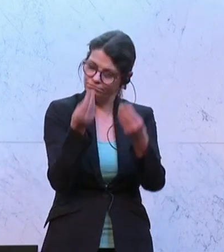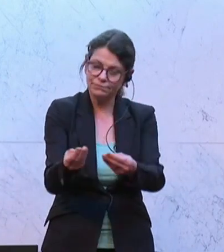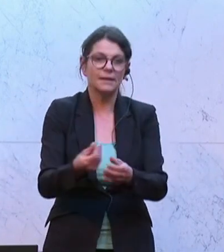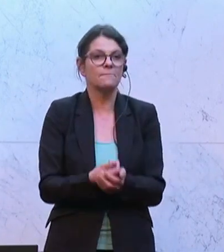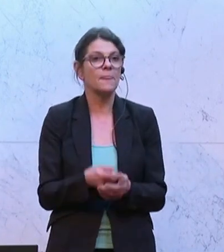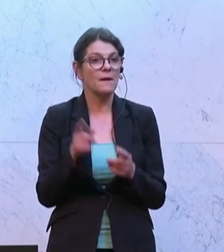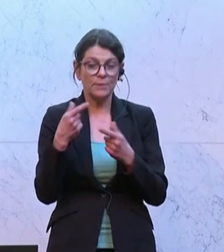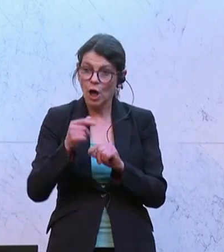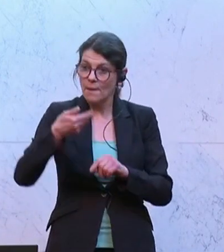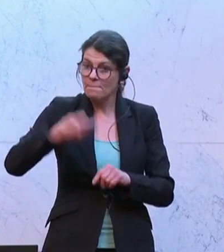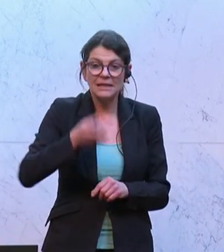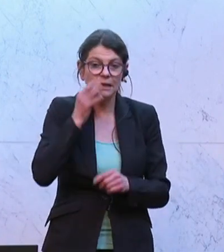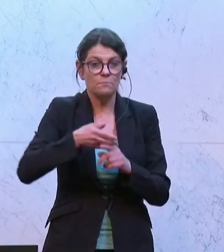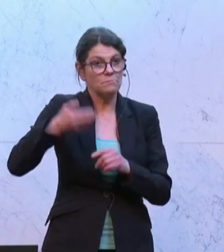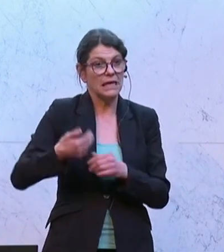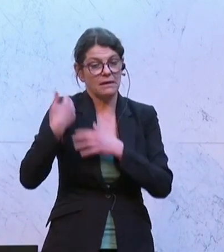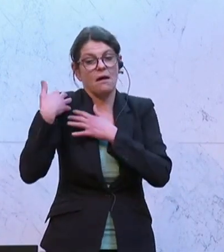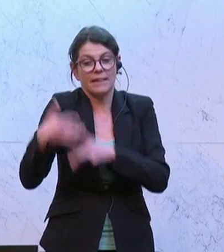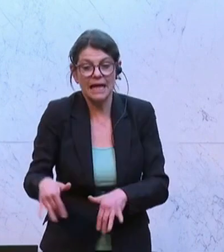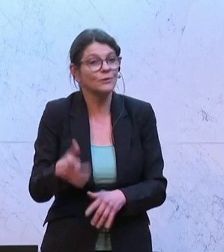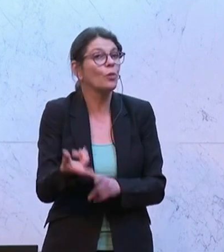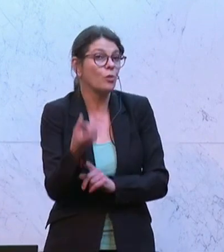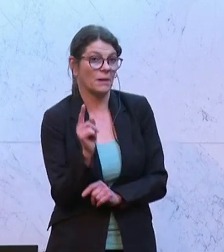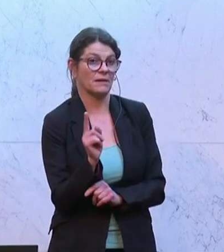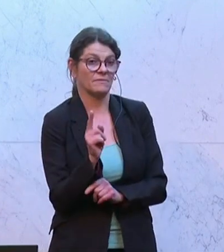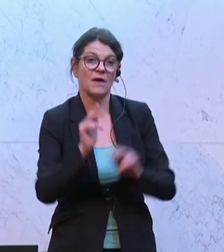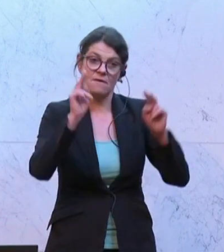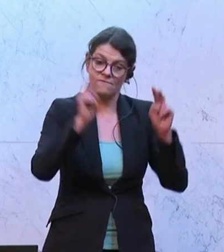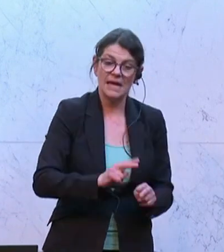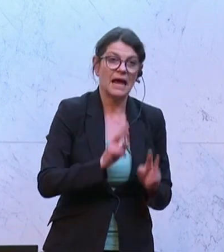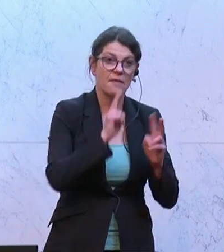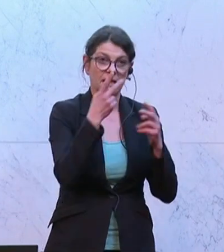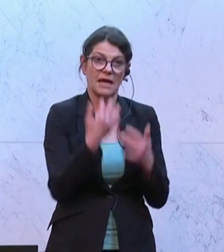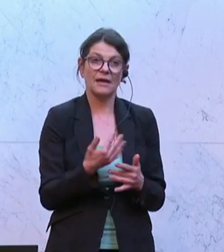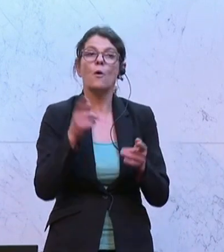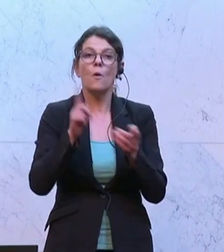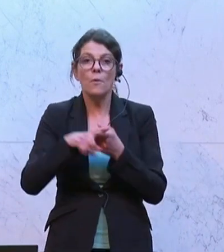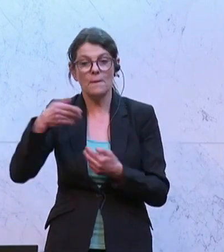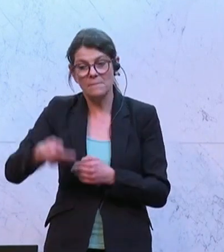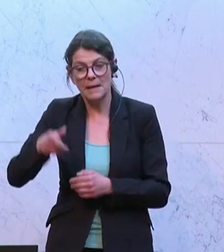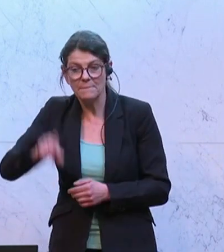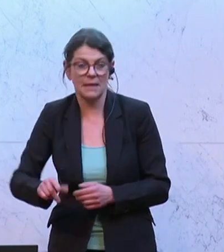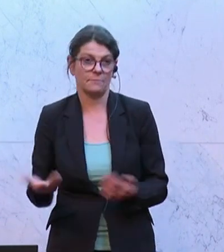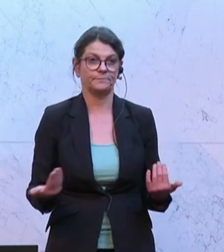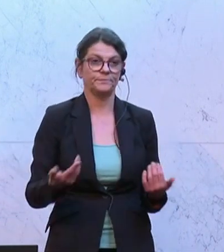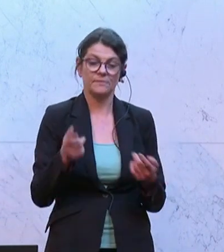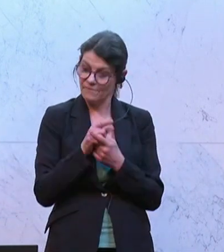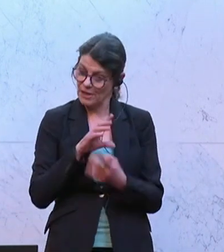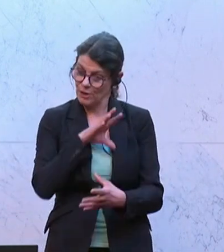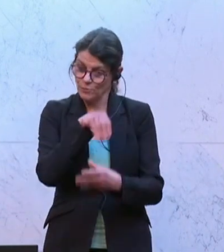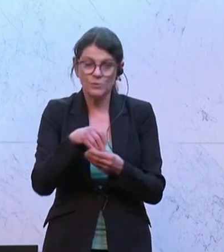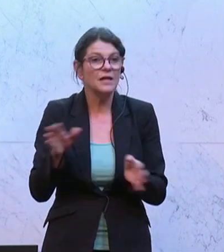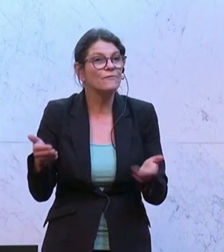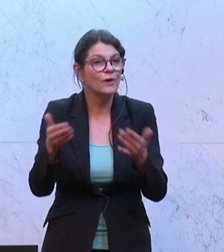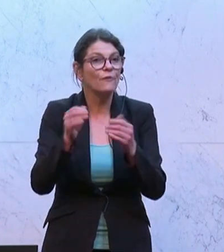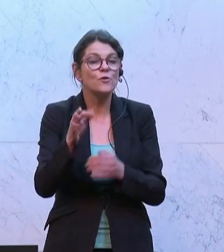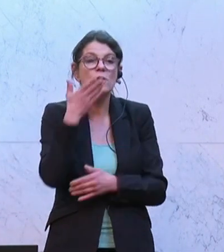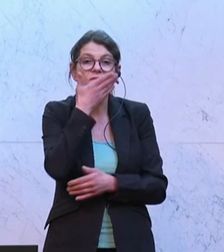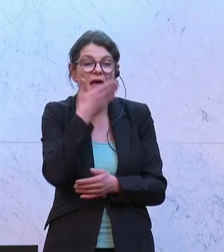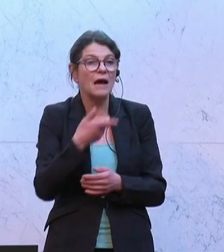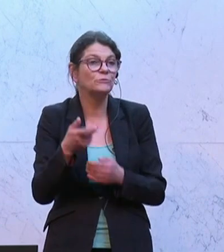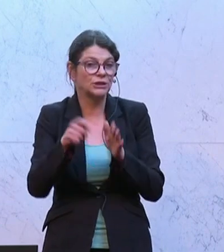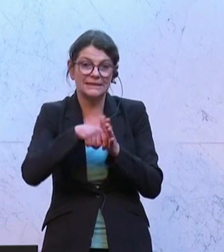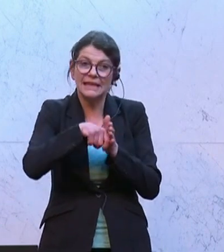die Mieterinnen und Mieter doppelt mit niedrigeren Energierechnungen und günstigen Mieten. Denn die zusätzliche Förderung für die thermische Sanierung